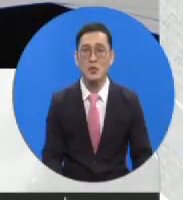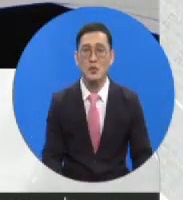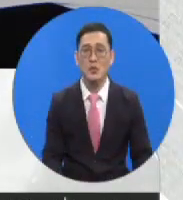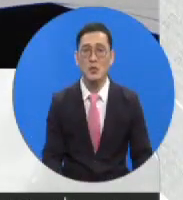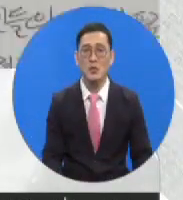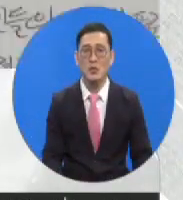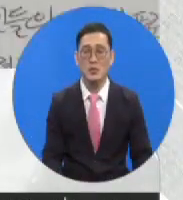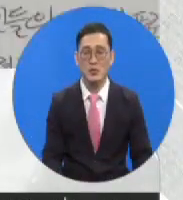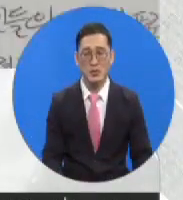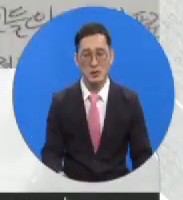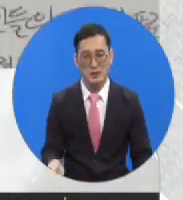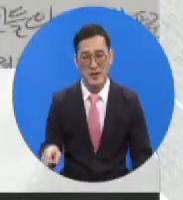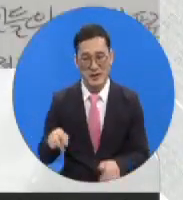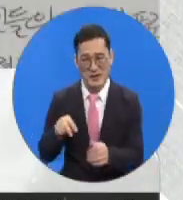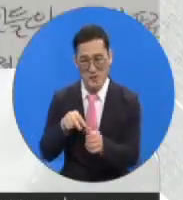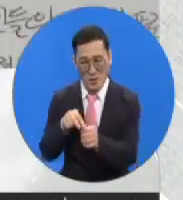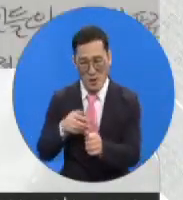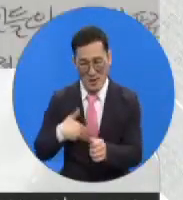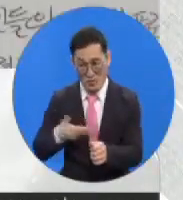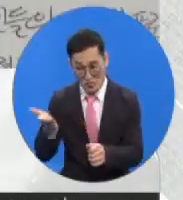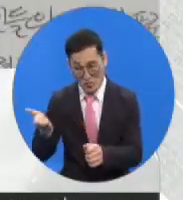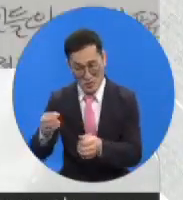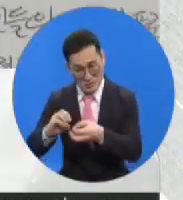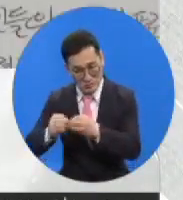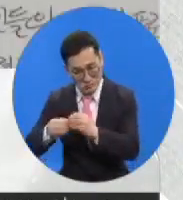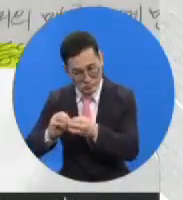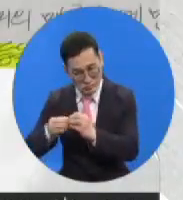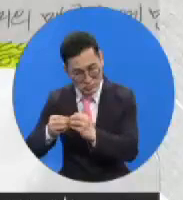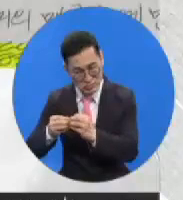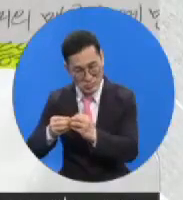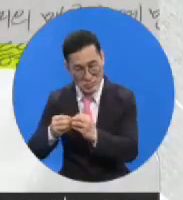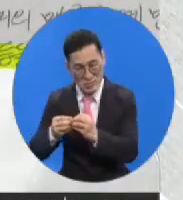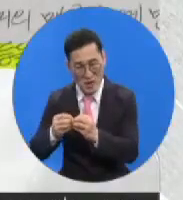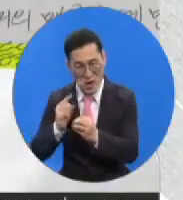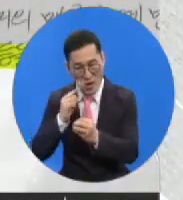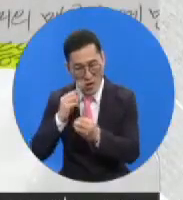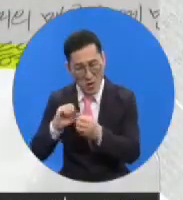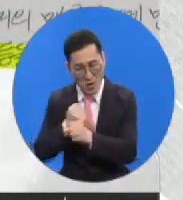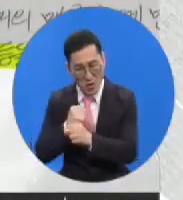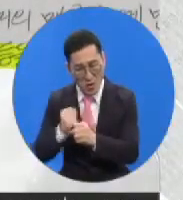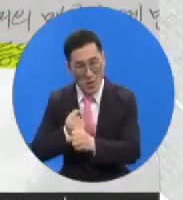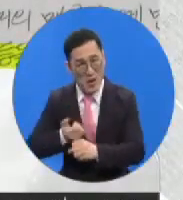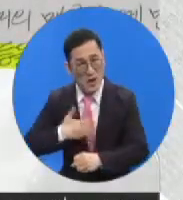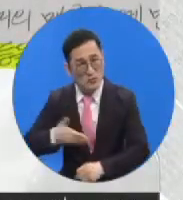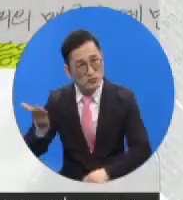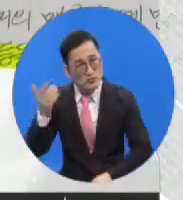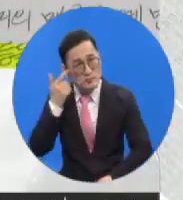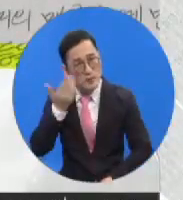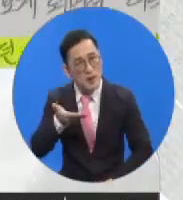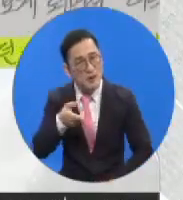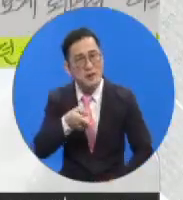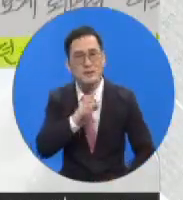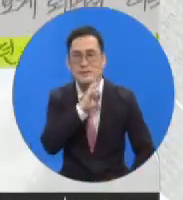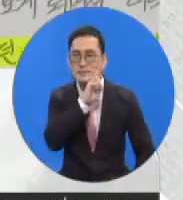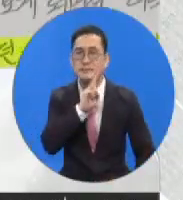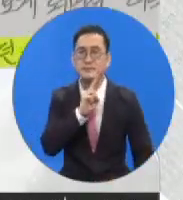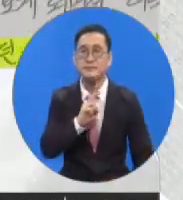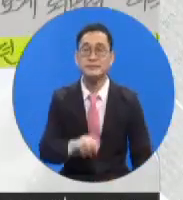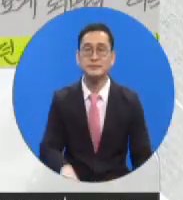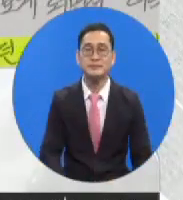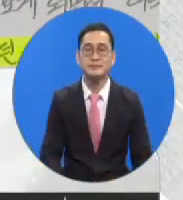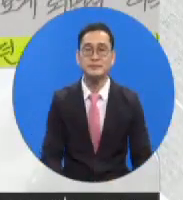시작된 거다라는 식의 기사가 이제 하나 난 게 있어요. 그게 포인트가 될 것 같고 두 번째로는 방금 박순철 지검장 이야기